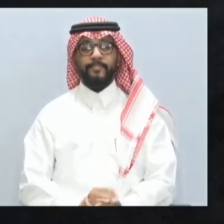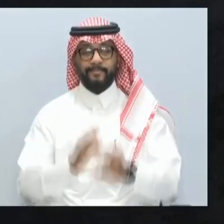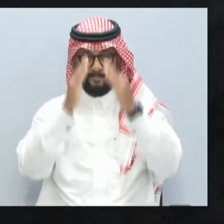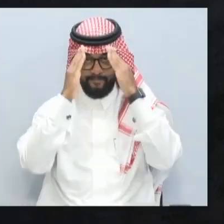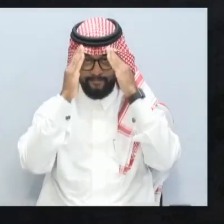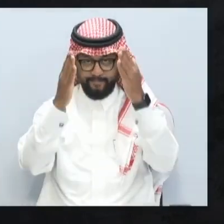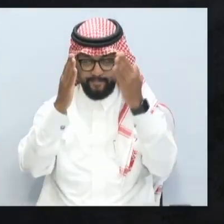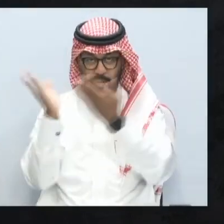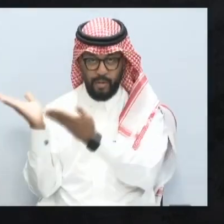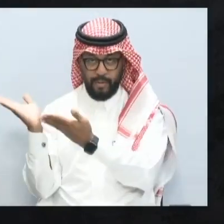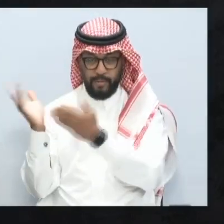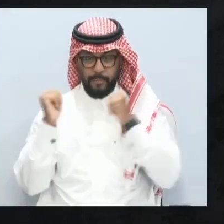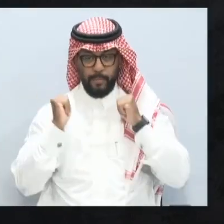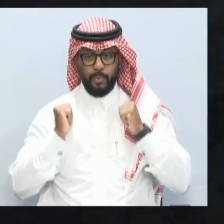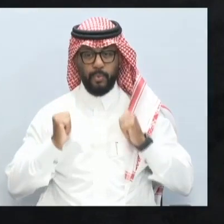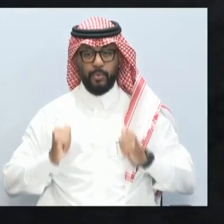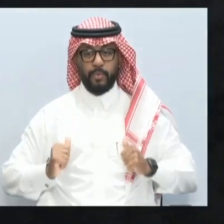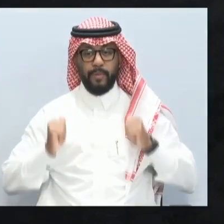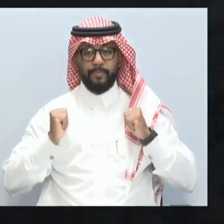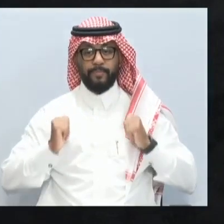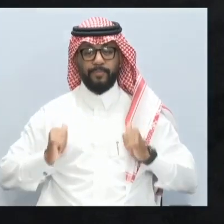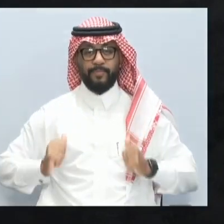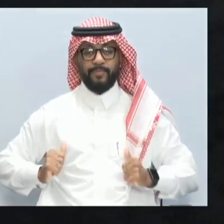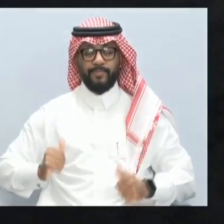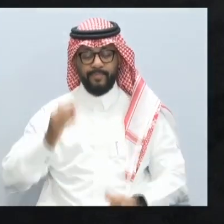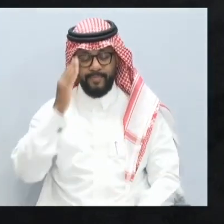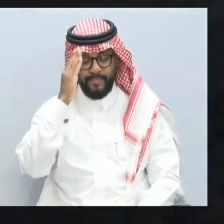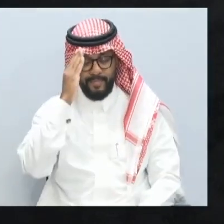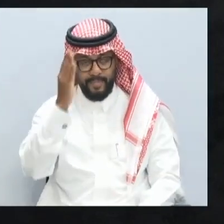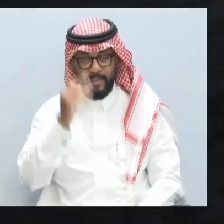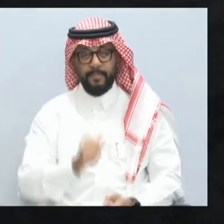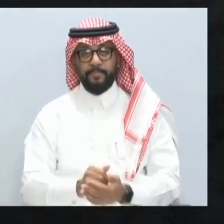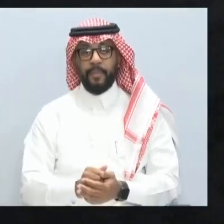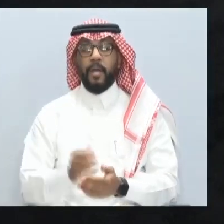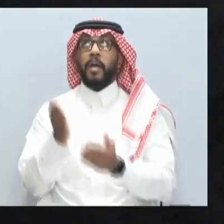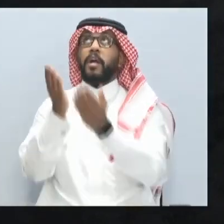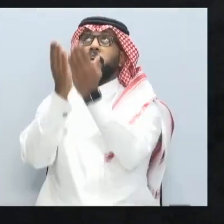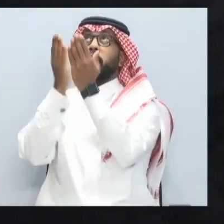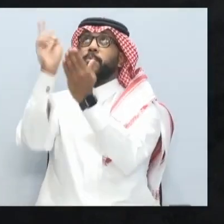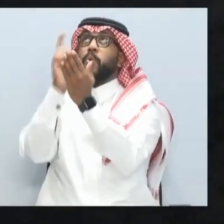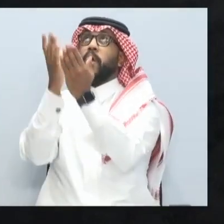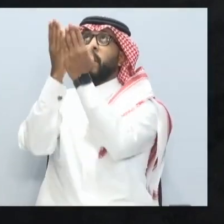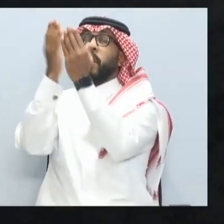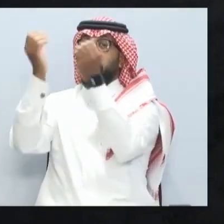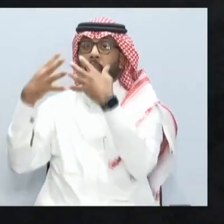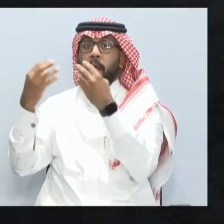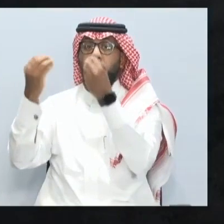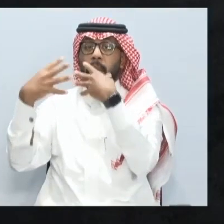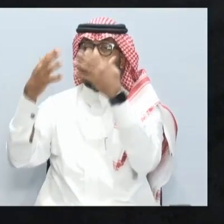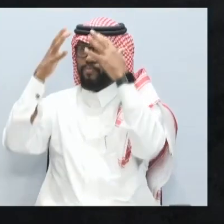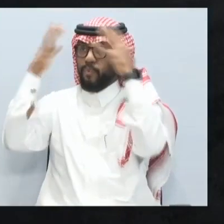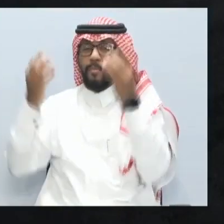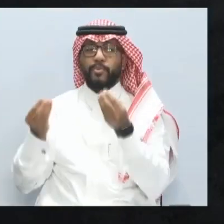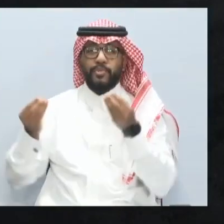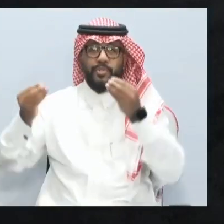واصحابه افضل صلاه واتم تسليم اما بعد اللهم علمنا ما ينفعنا وانفعنا بما علمتنا وزدنا